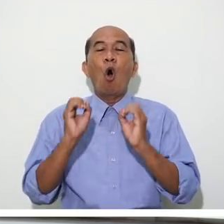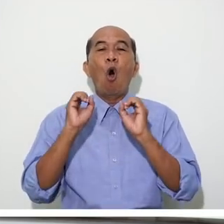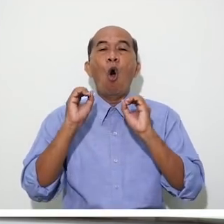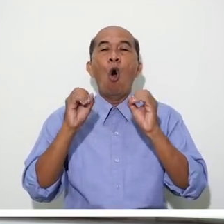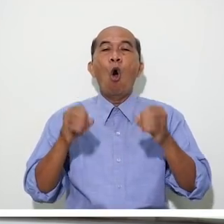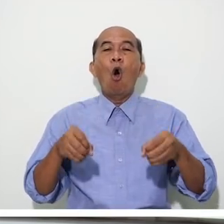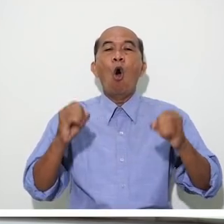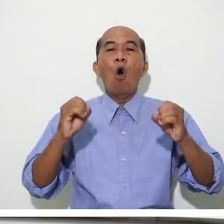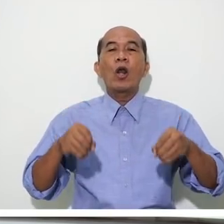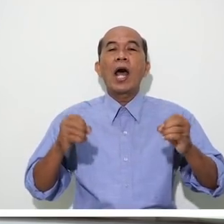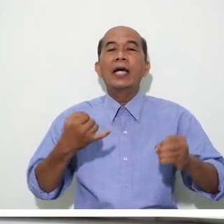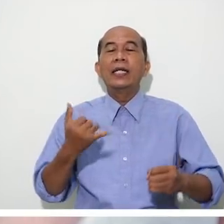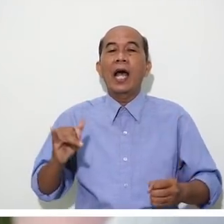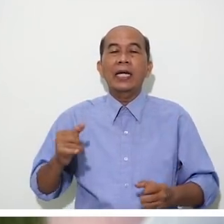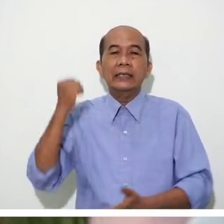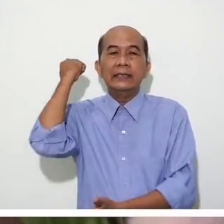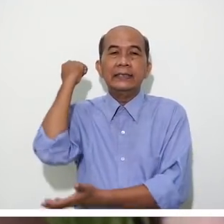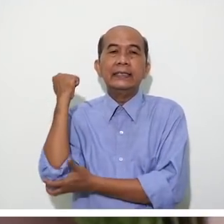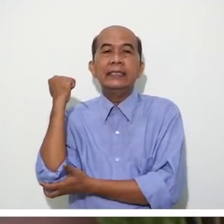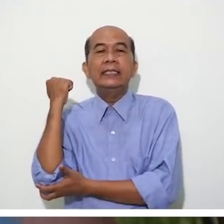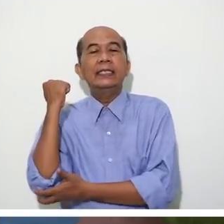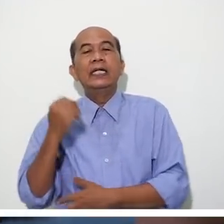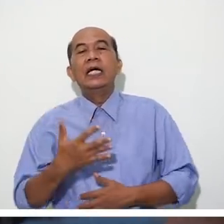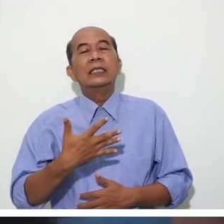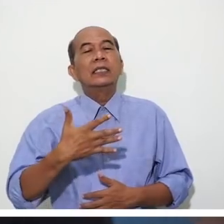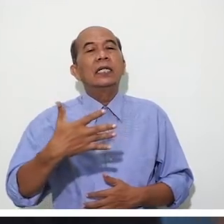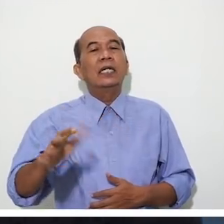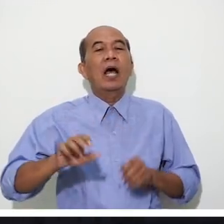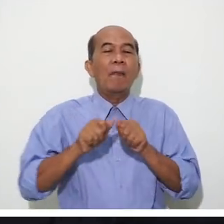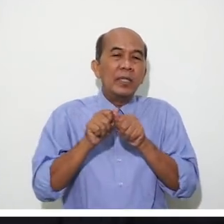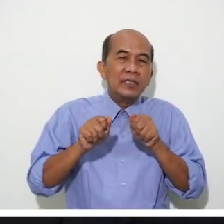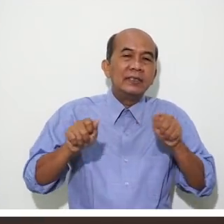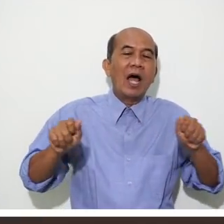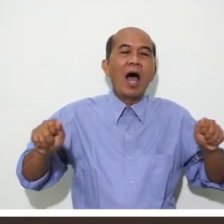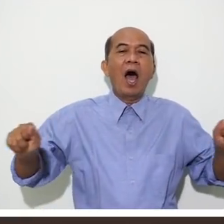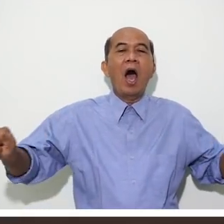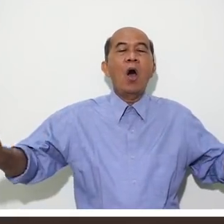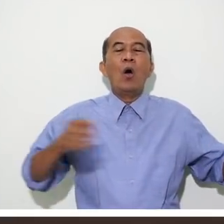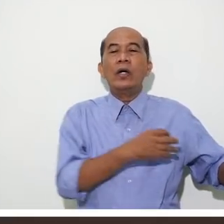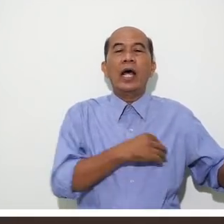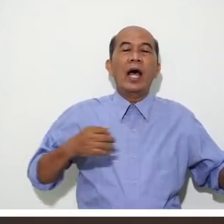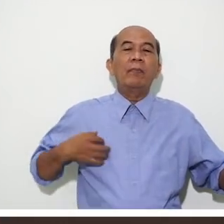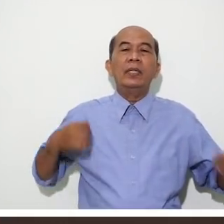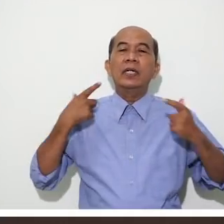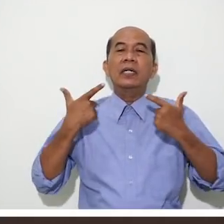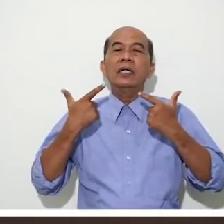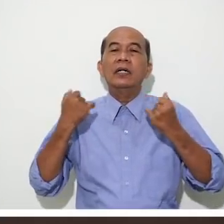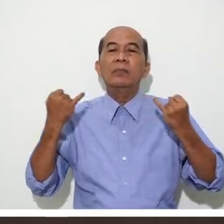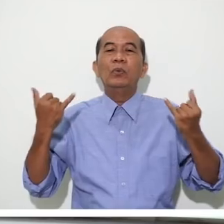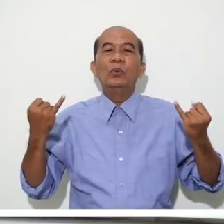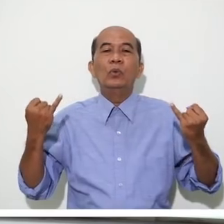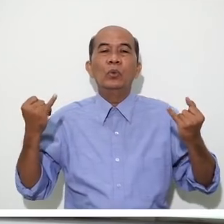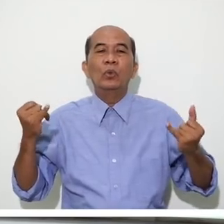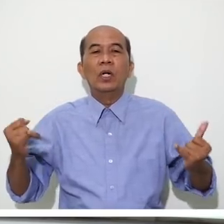meskipun orang yang keji telah menjauh dan